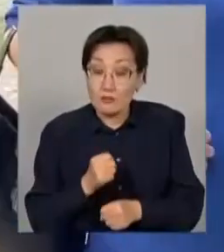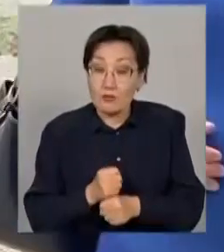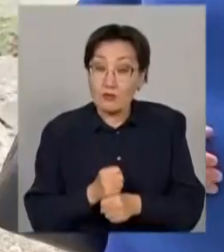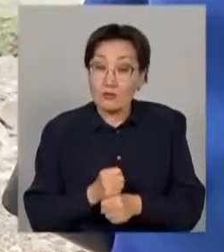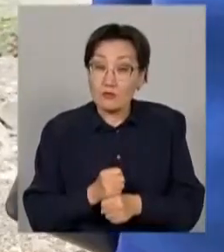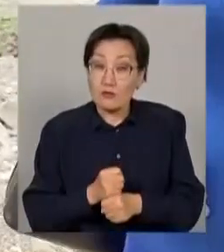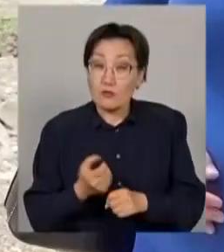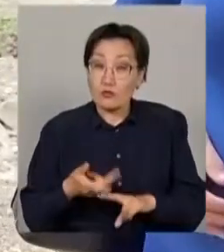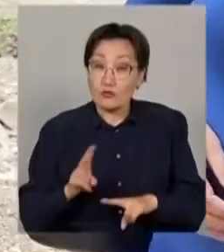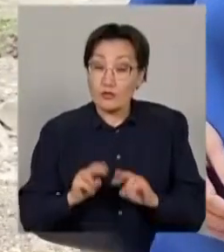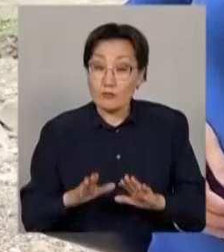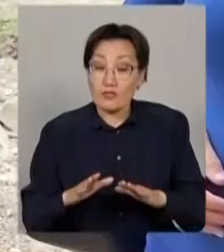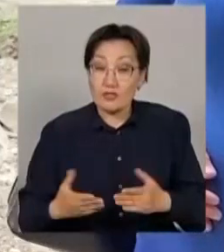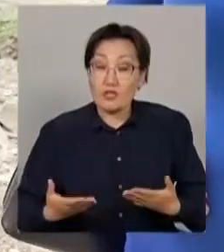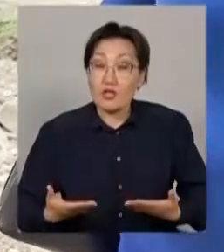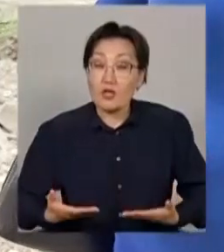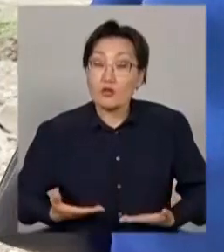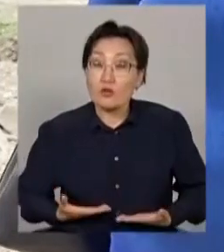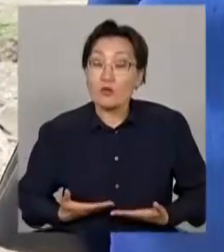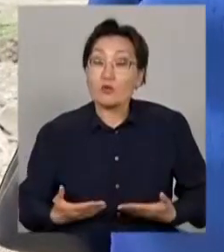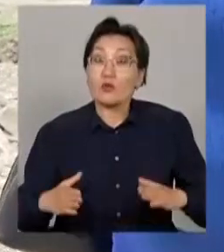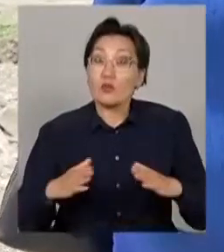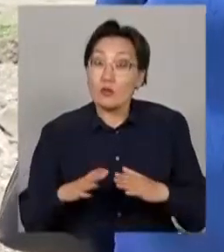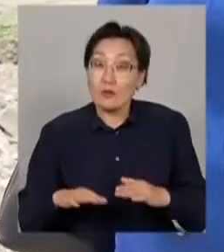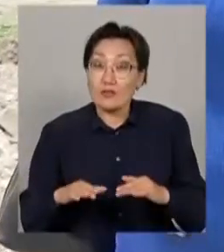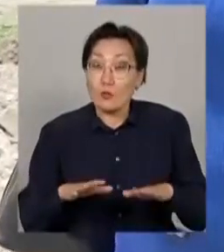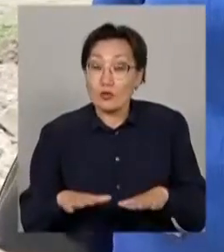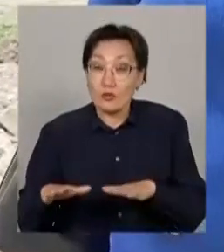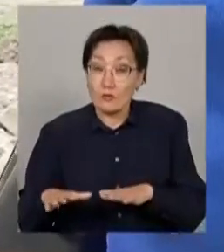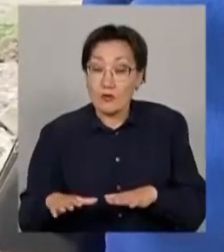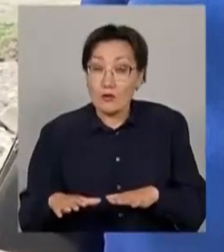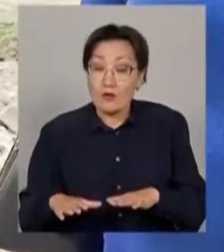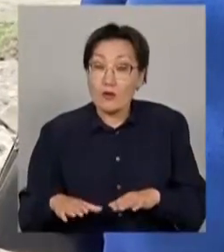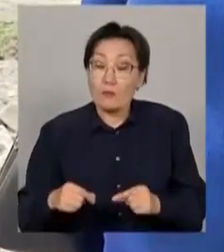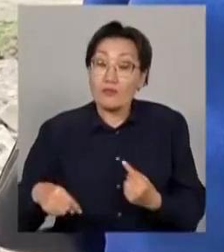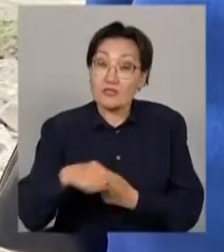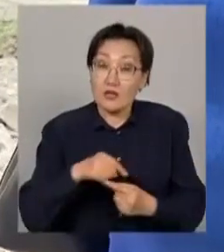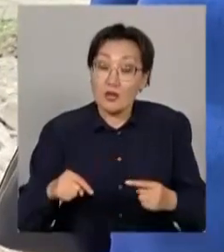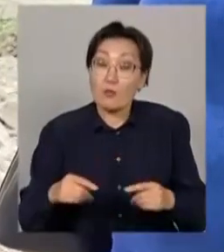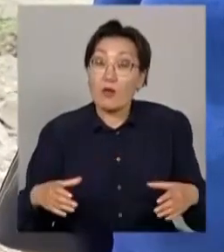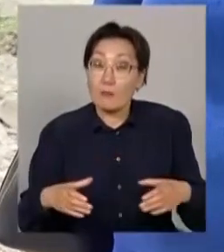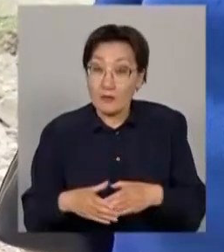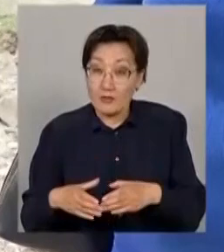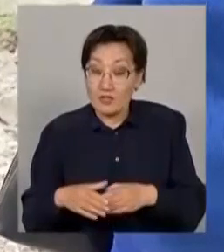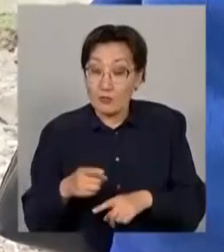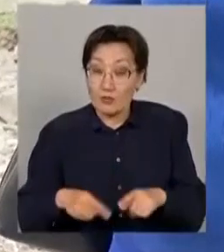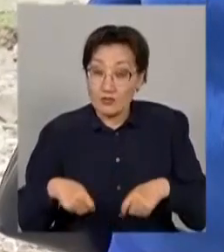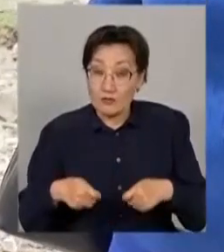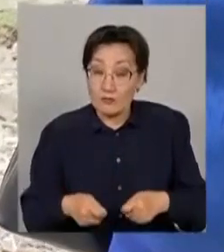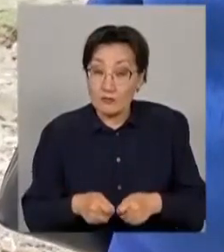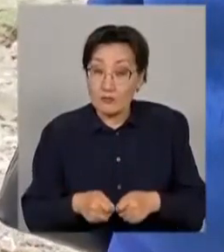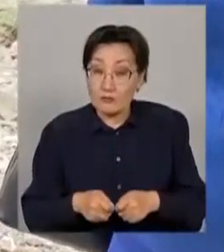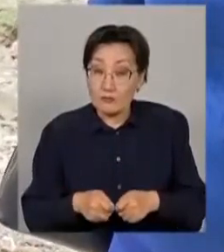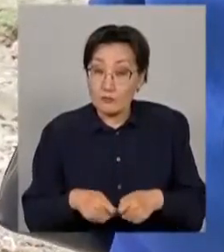қана тұрғын емес жайларды бөлуге ғана рұқсат алып келді, яғни помещенияларға бөлуге алып келді. Ал енді мына ашылған мына